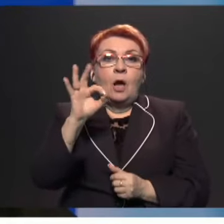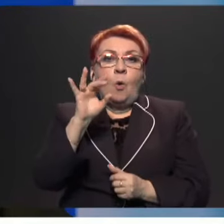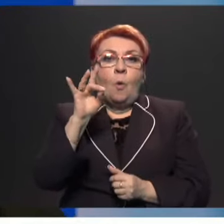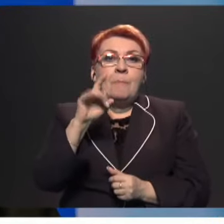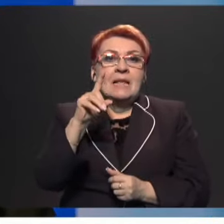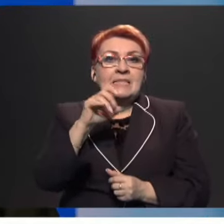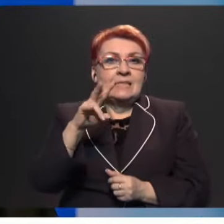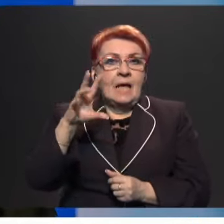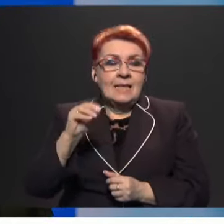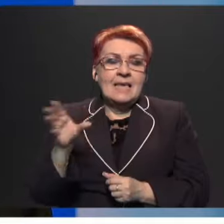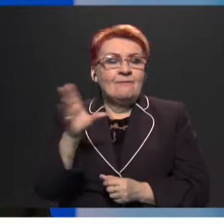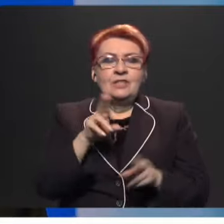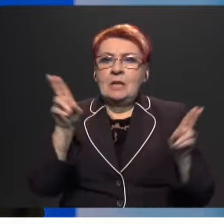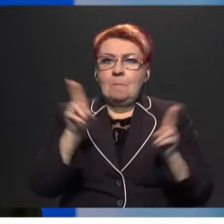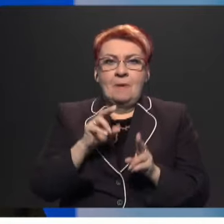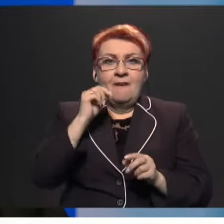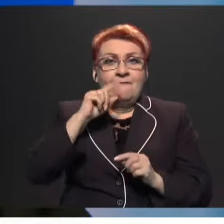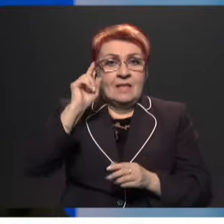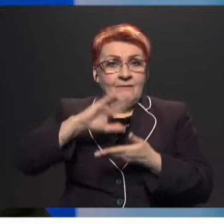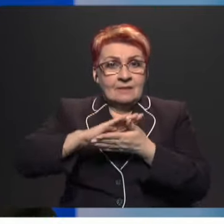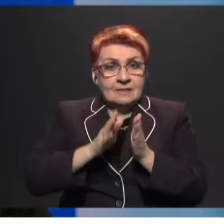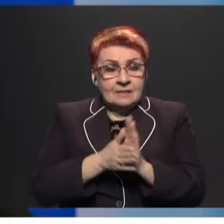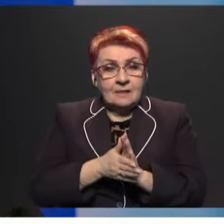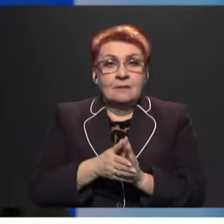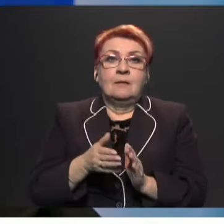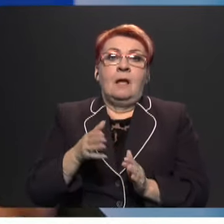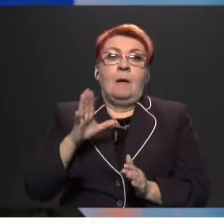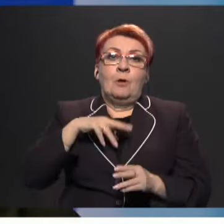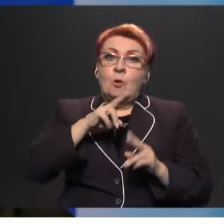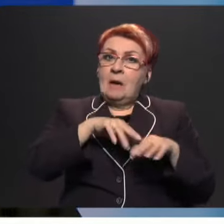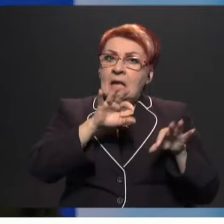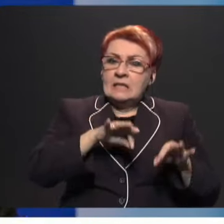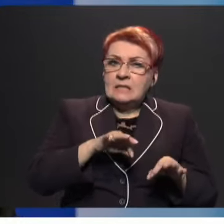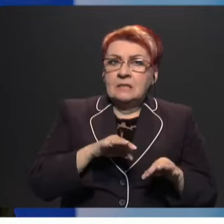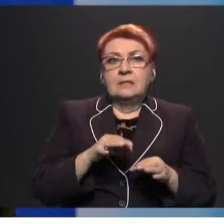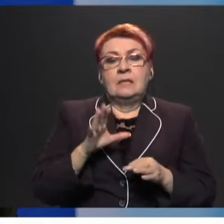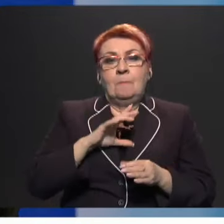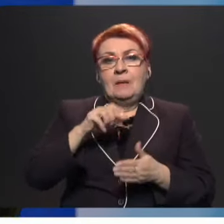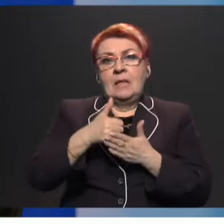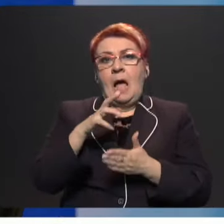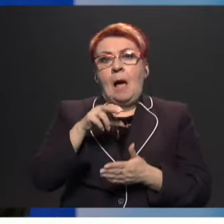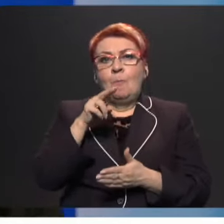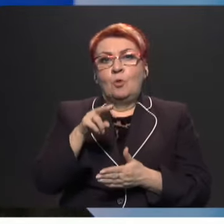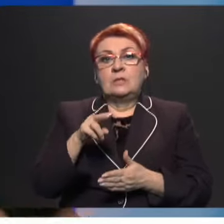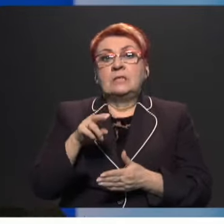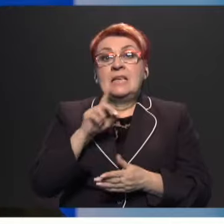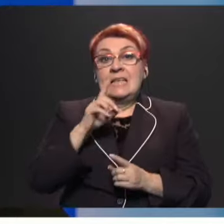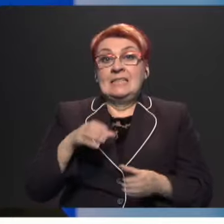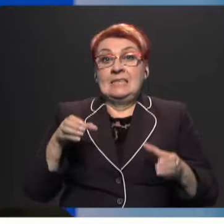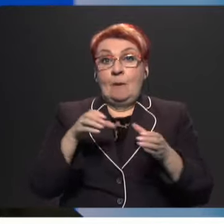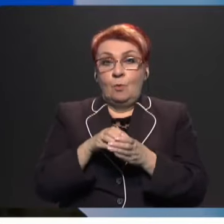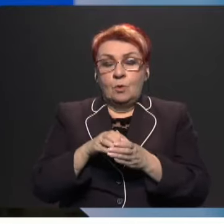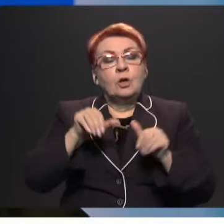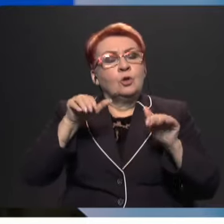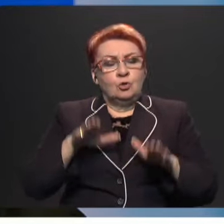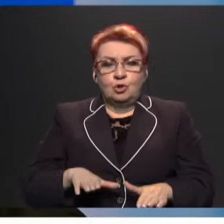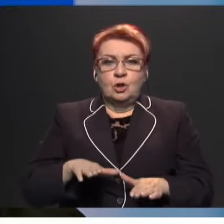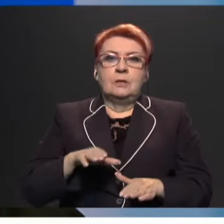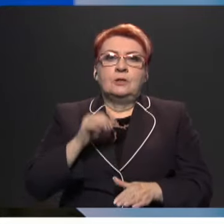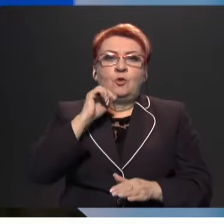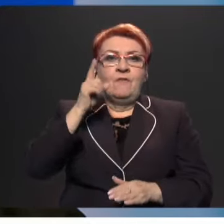все правила Ветхого Завета, а потом креститься, или креститься сразу, то был создан апостольский собор, на котором решили, что из Ветхого Завета